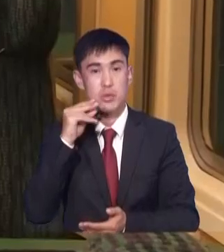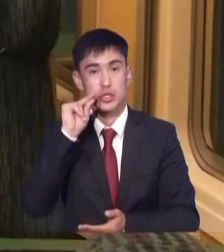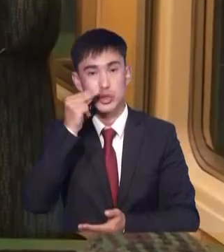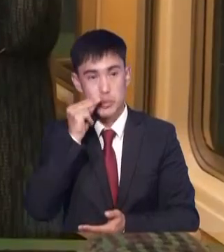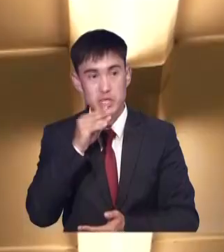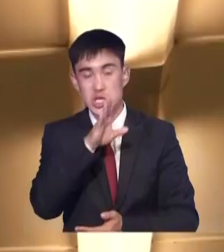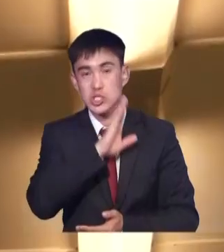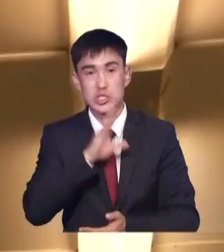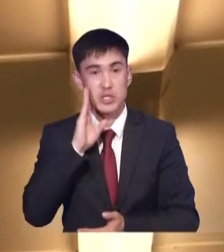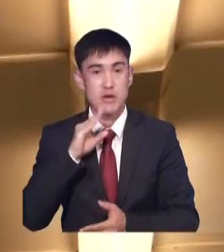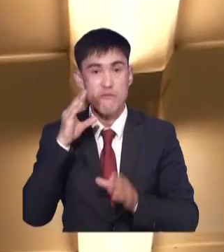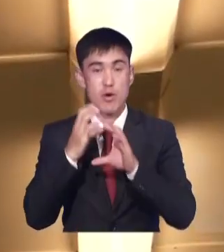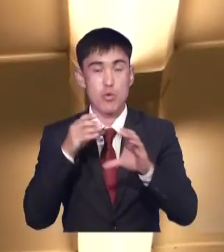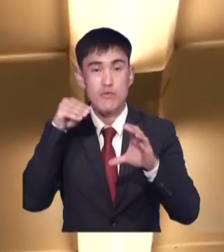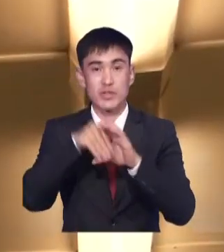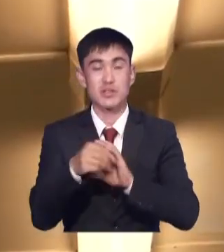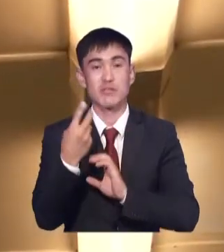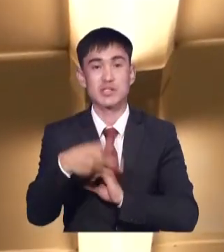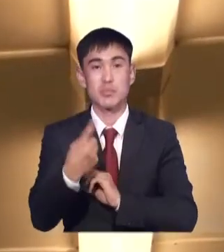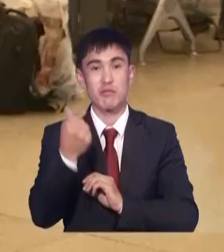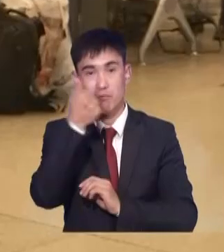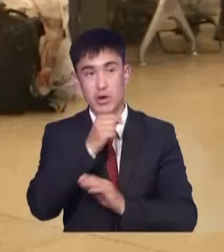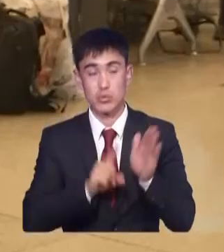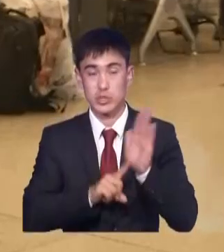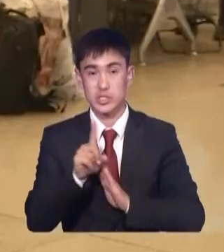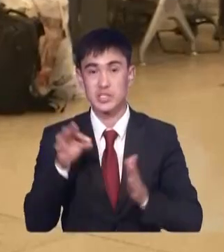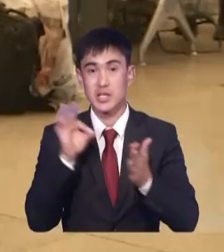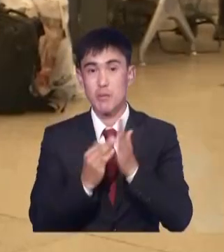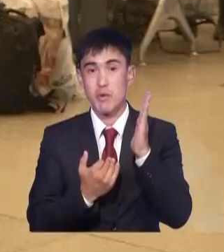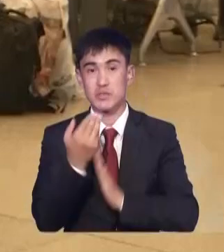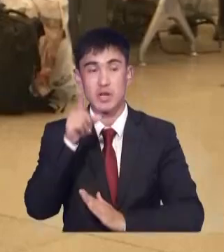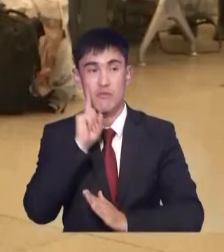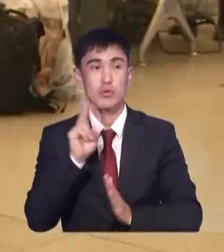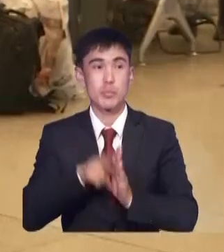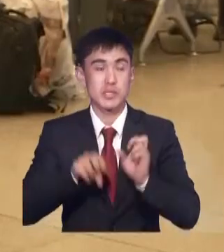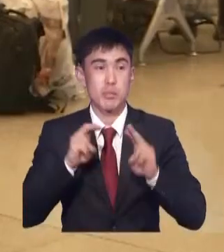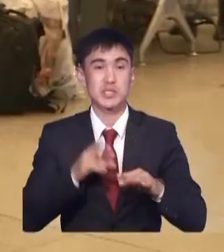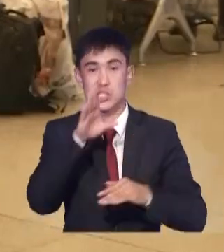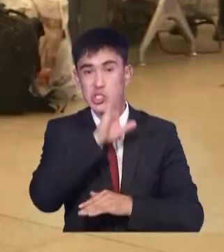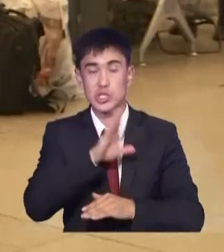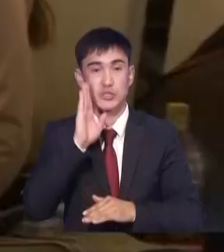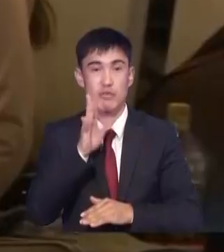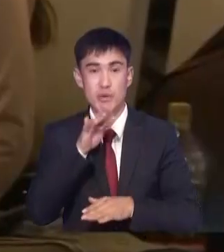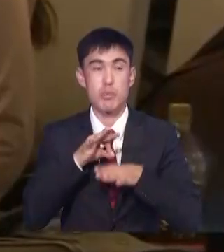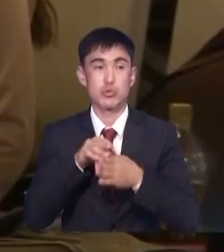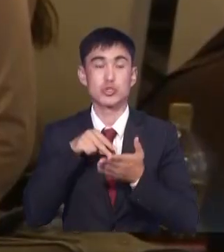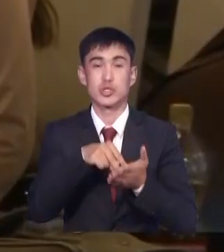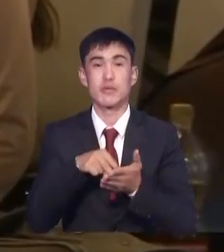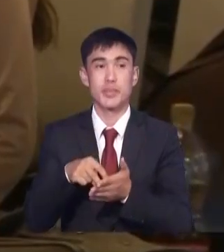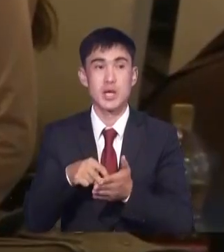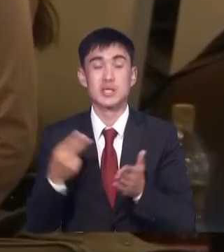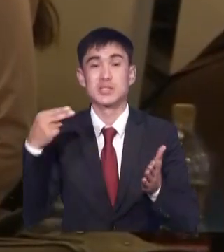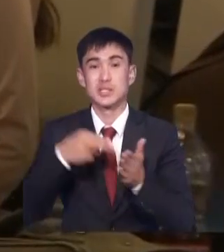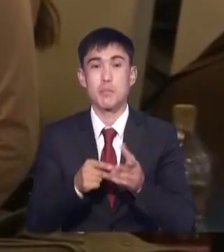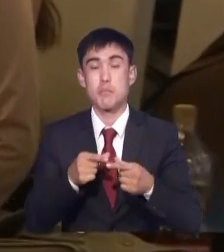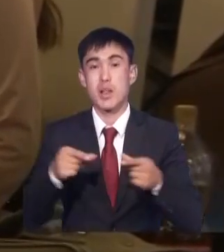Женские вагоны были внедрены в 2021 году с целью повышения комфорта и безопасности женщин во время путешествий. Стоимость